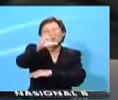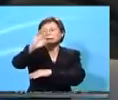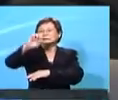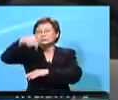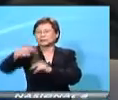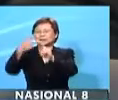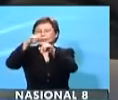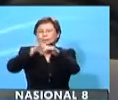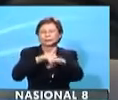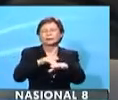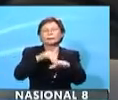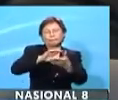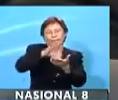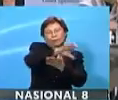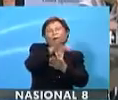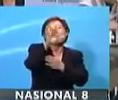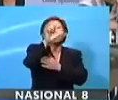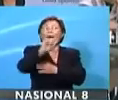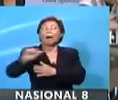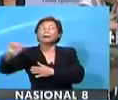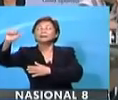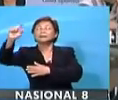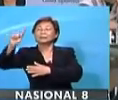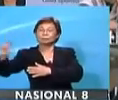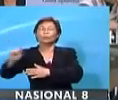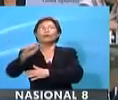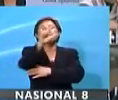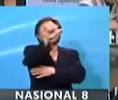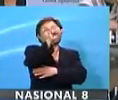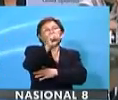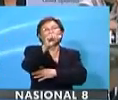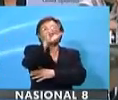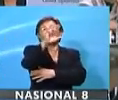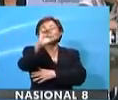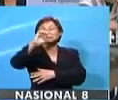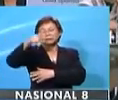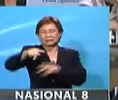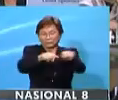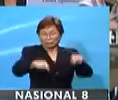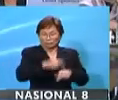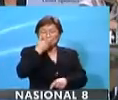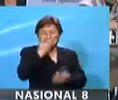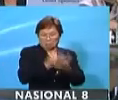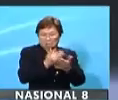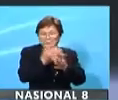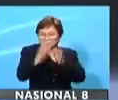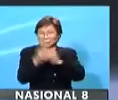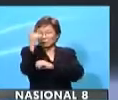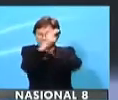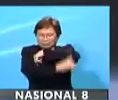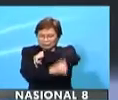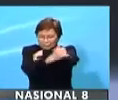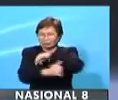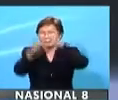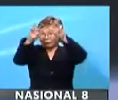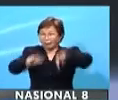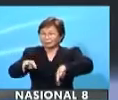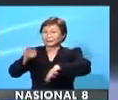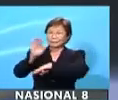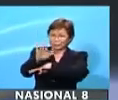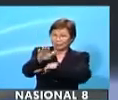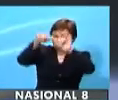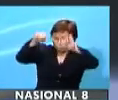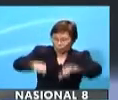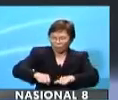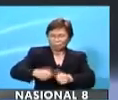Pelaburan Asia Timur. RCEP katanya hanya akan menjadi platform yang baik jika kerajaan negara-negara ASEAN